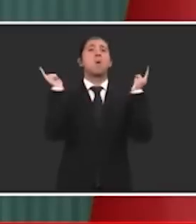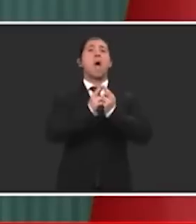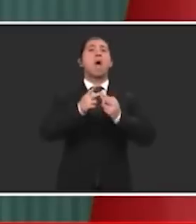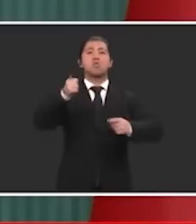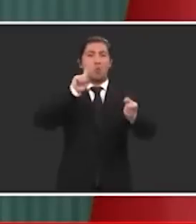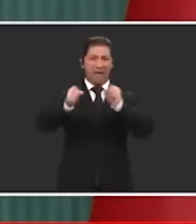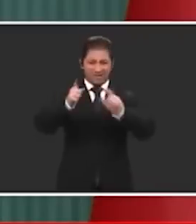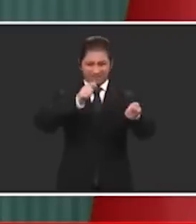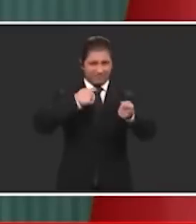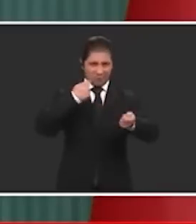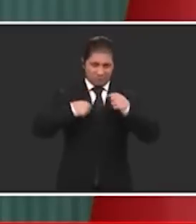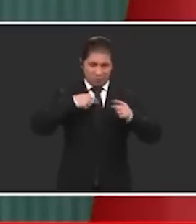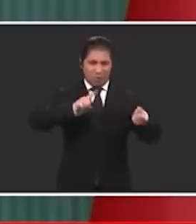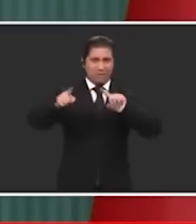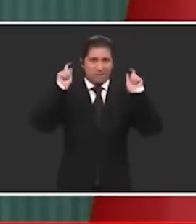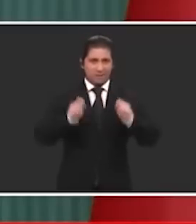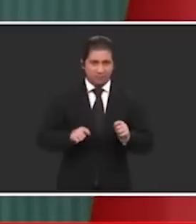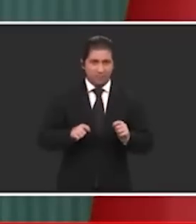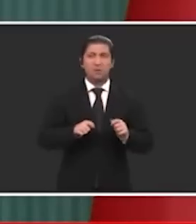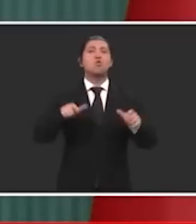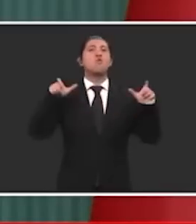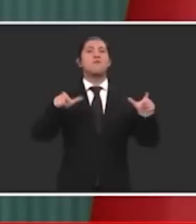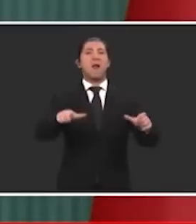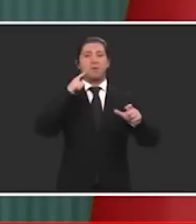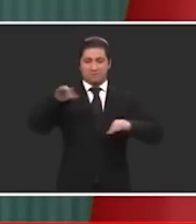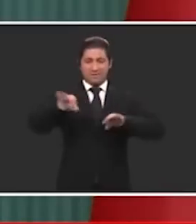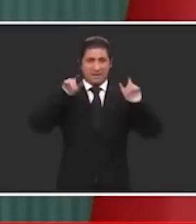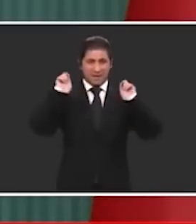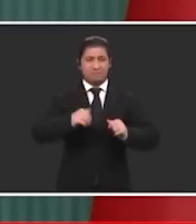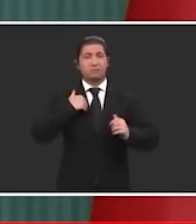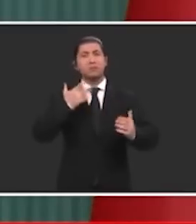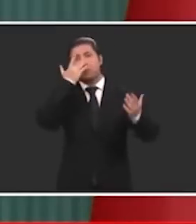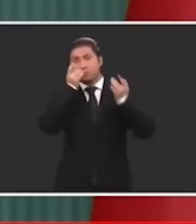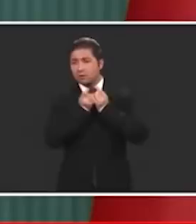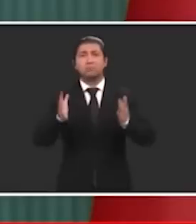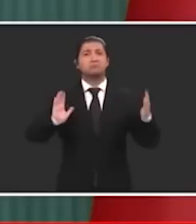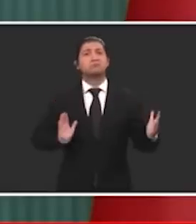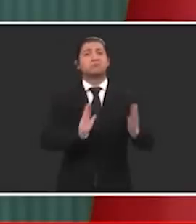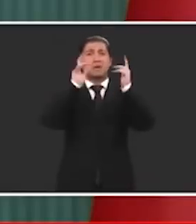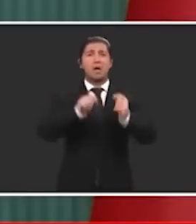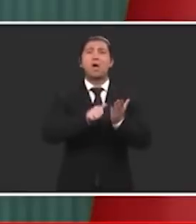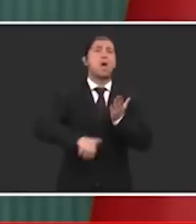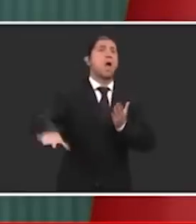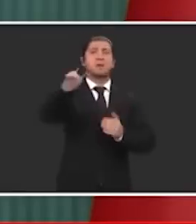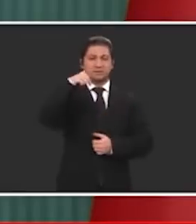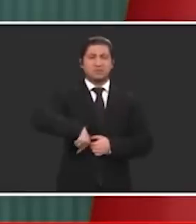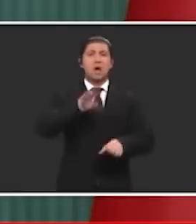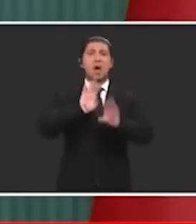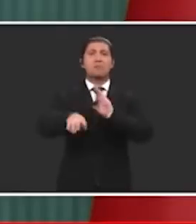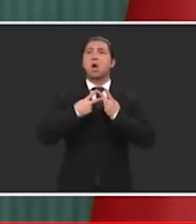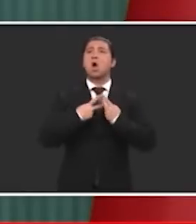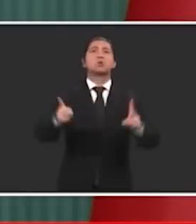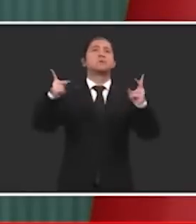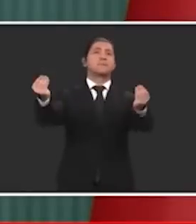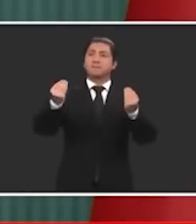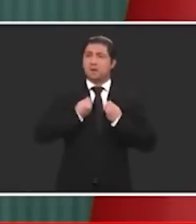ve güvenlik mimarisine meydan okuyan bir ülkeye tüm kapıların ardına kadar açılması